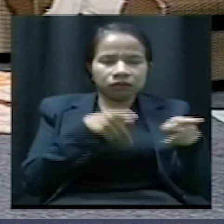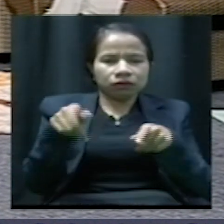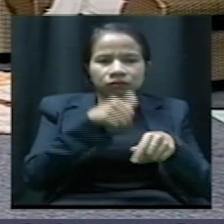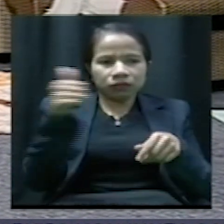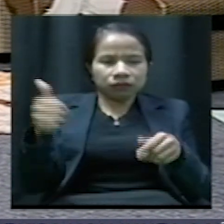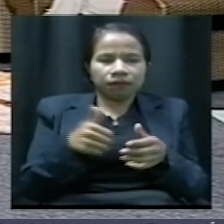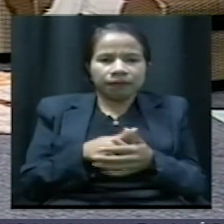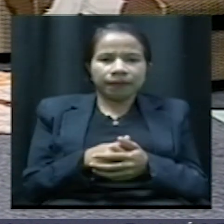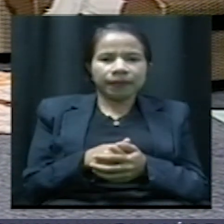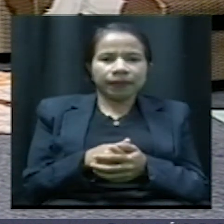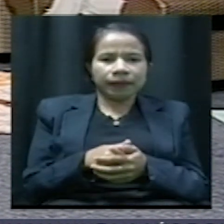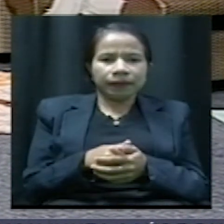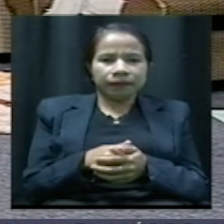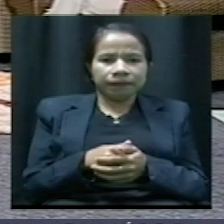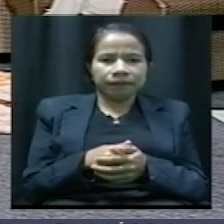Tamba nem maka